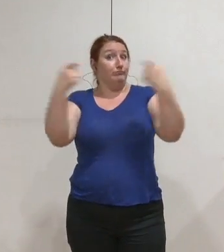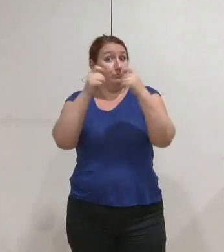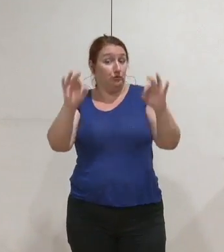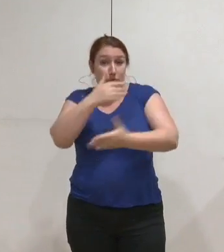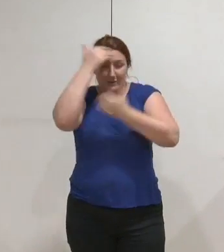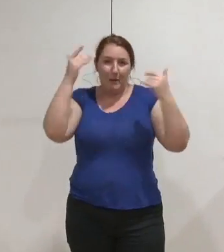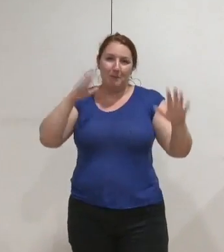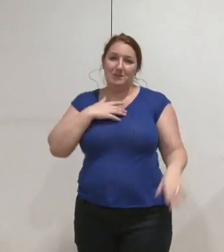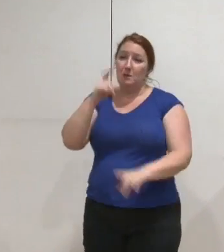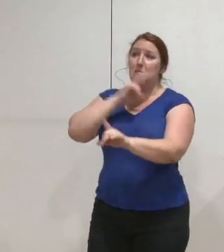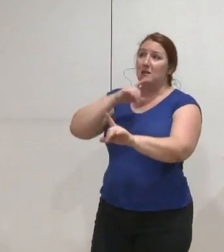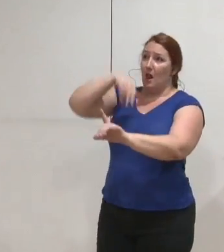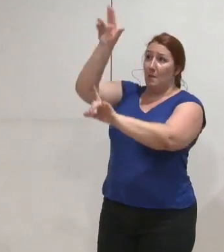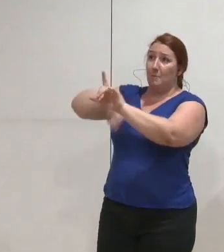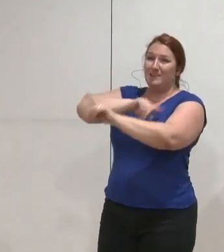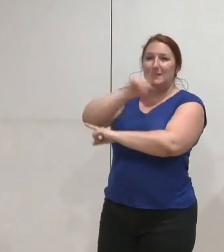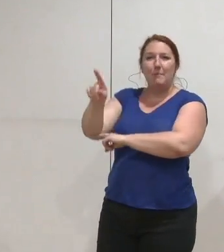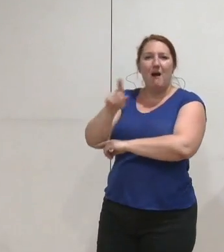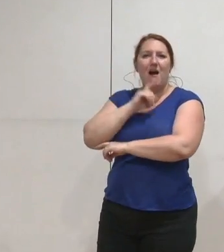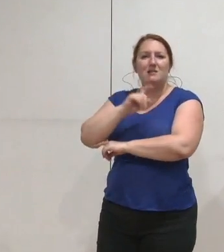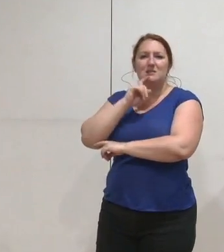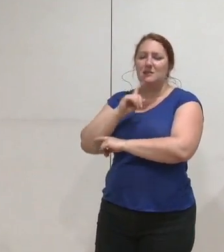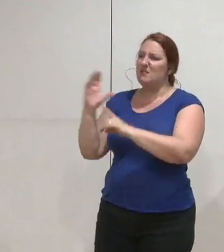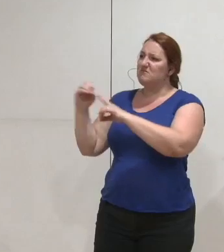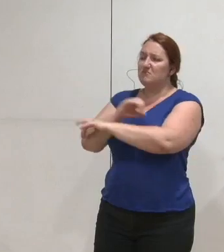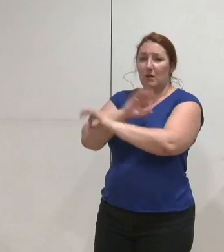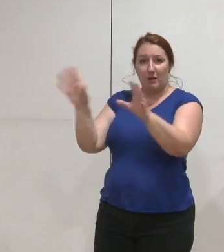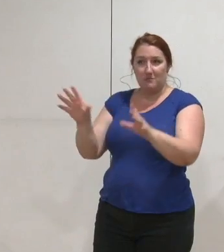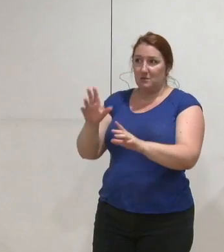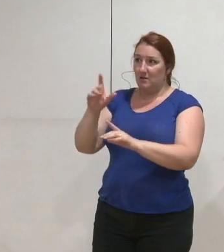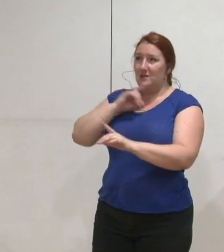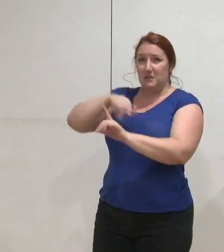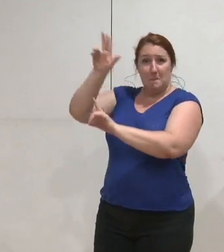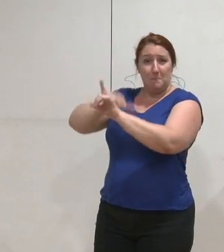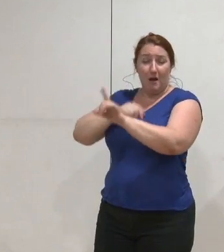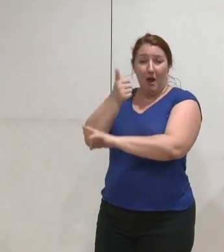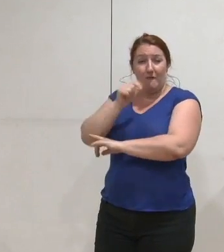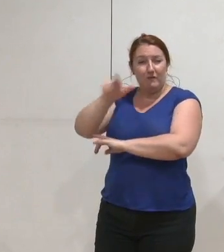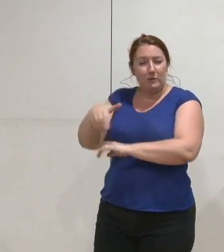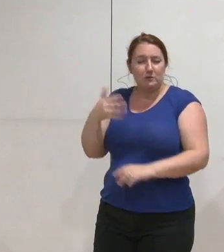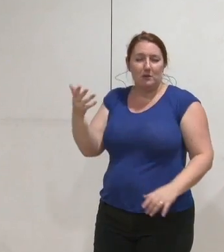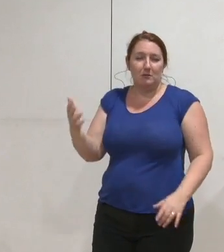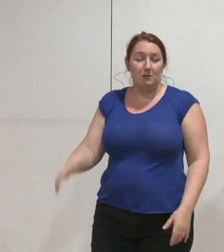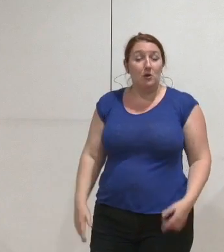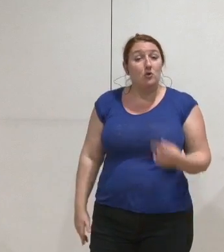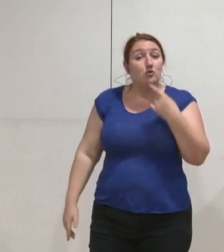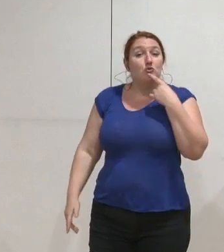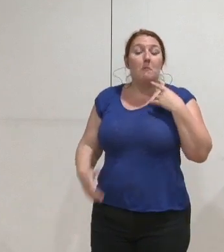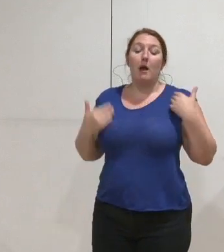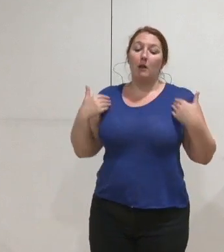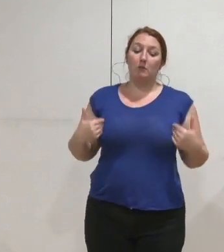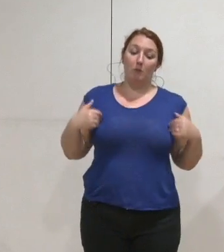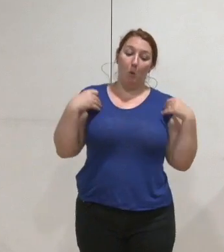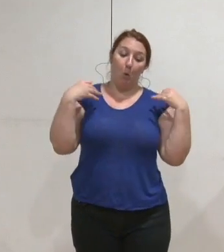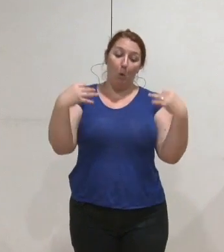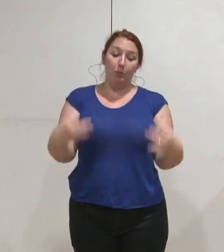peint c'est pas de l'acier inoxydable c'est de l'acier soudé et peint 1,5 je ne parle qu'en comptable je ne porte